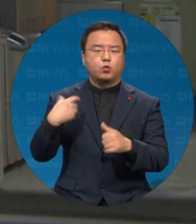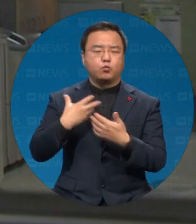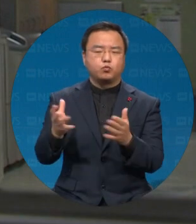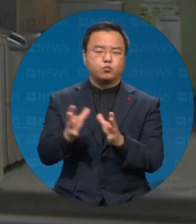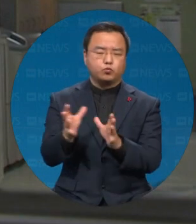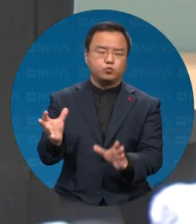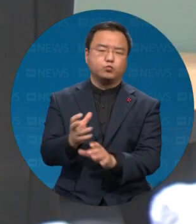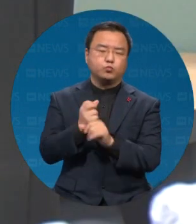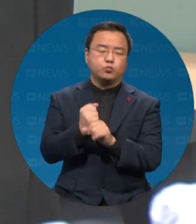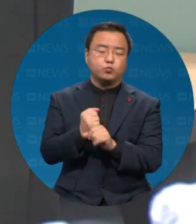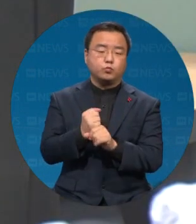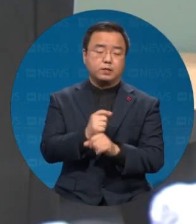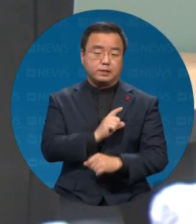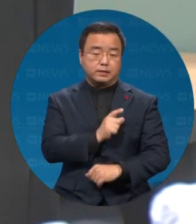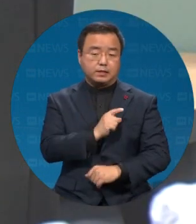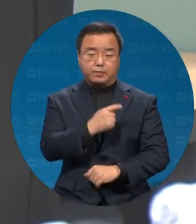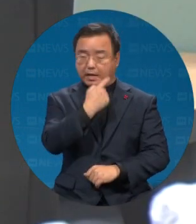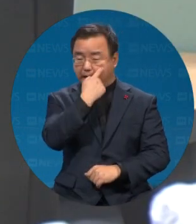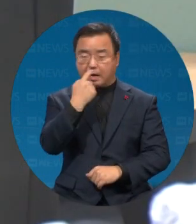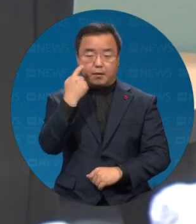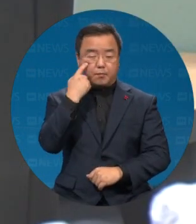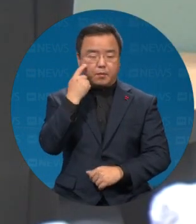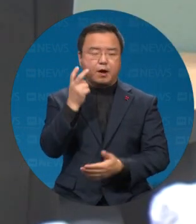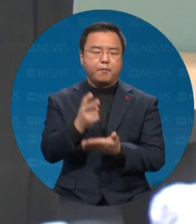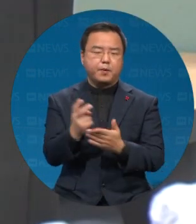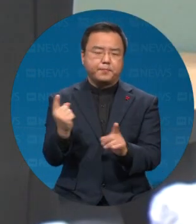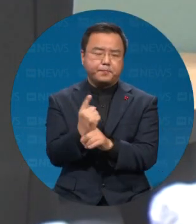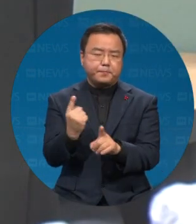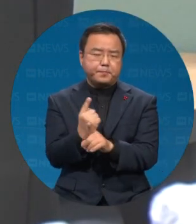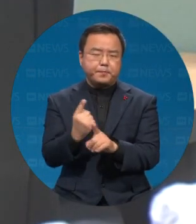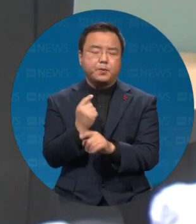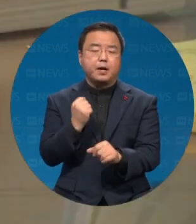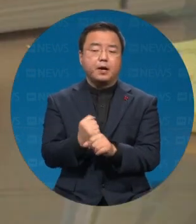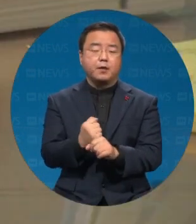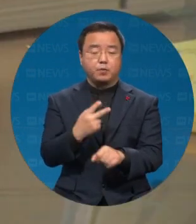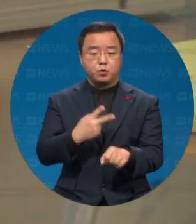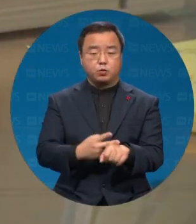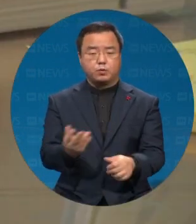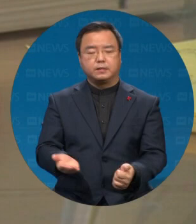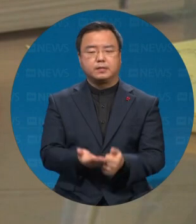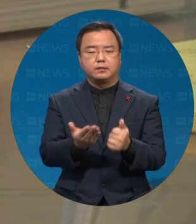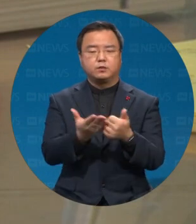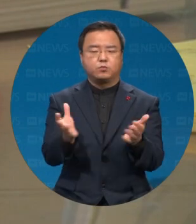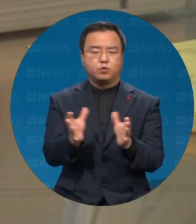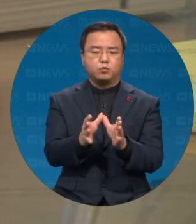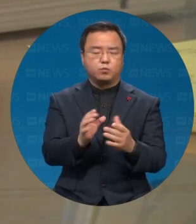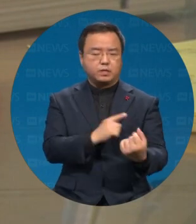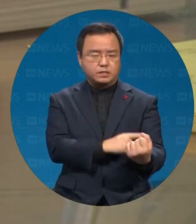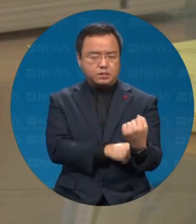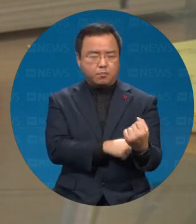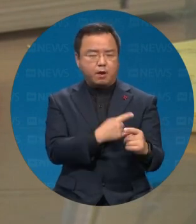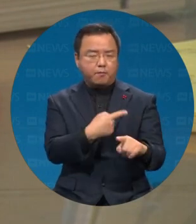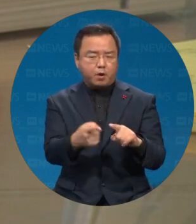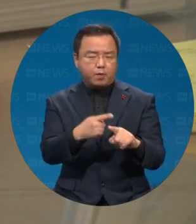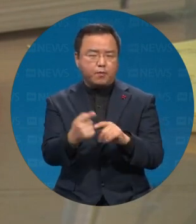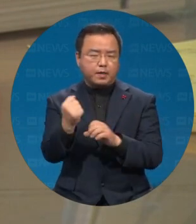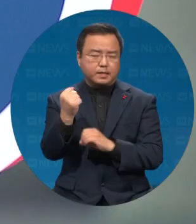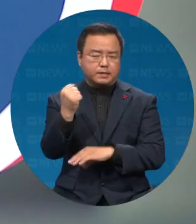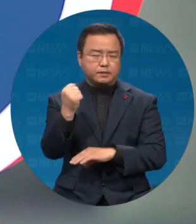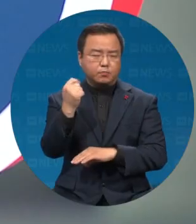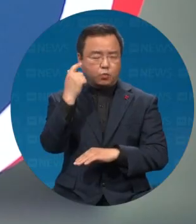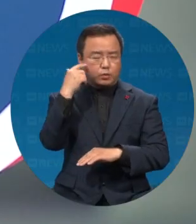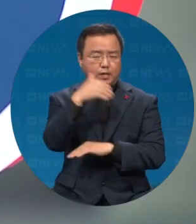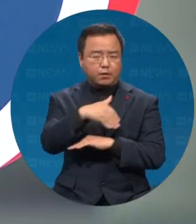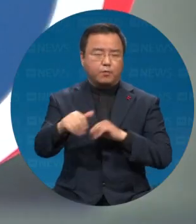교원 자격 검정 0 등 관련 법령 개정을 추진하고 교원 양성 기관 역량 진단 기본 계획을 수립한다 는